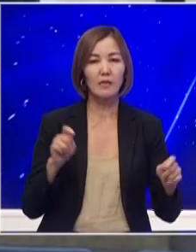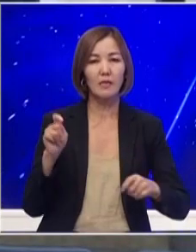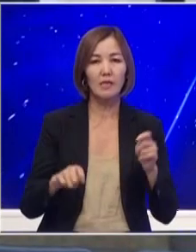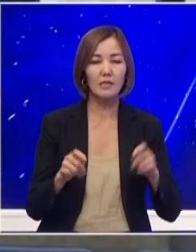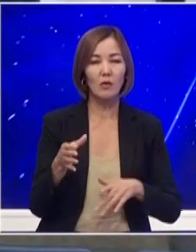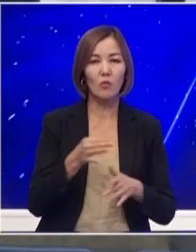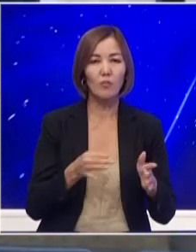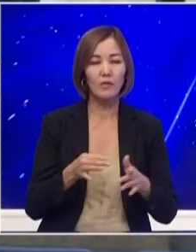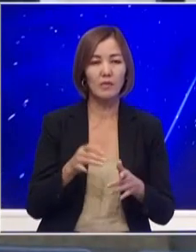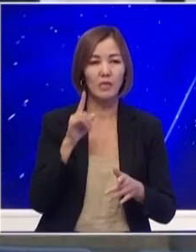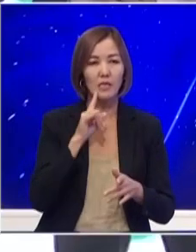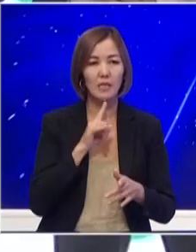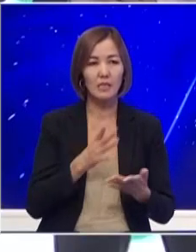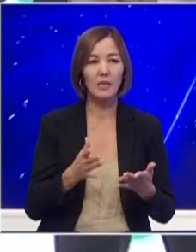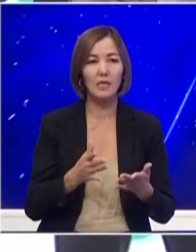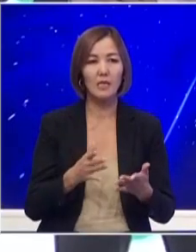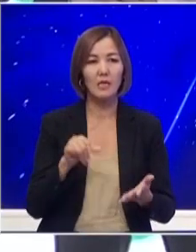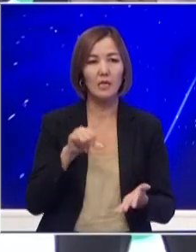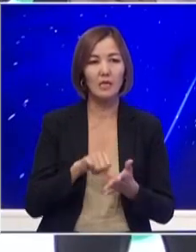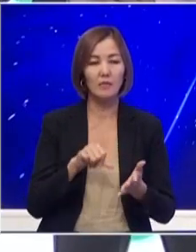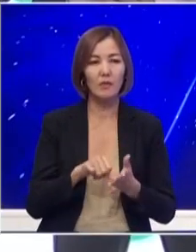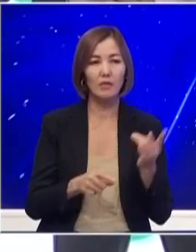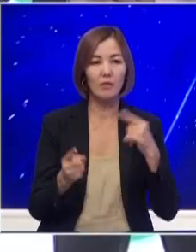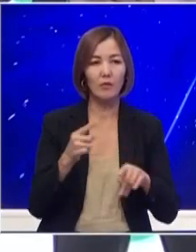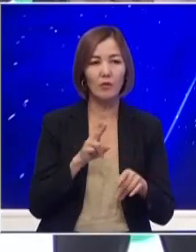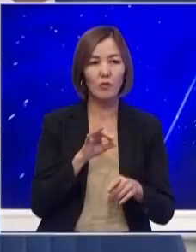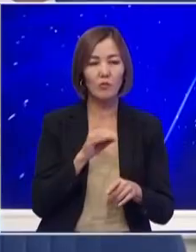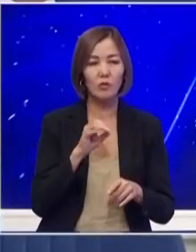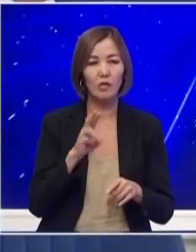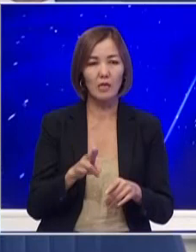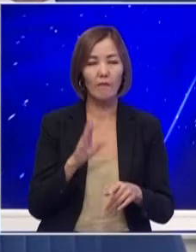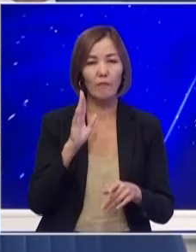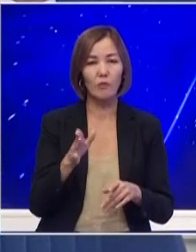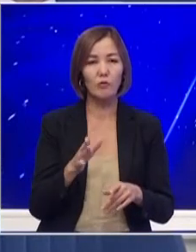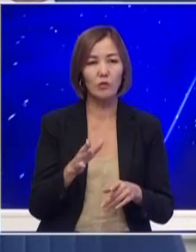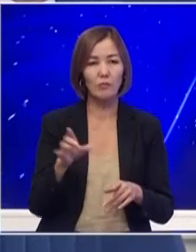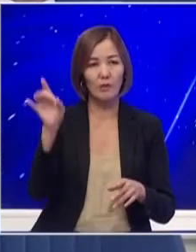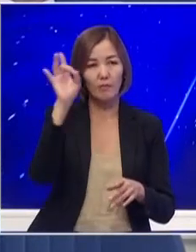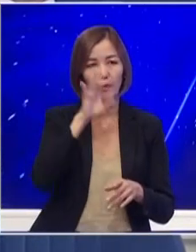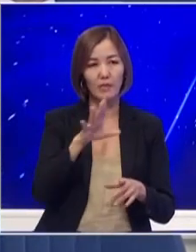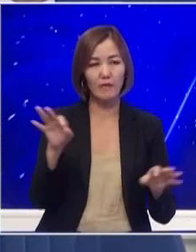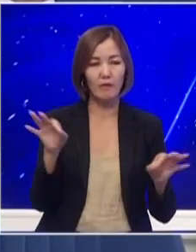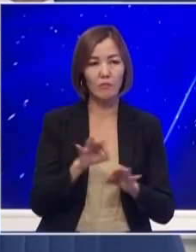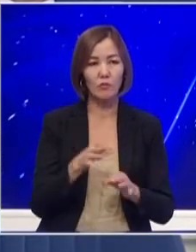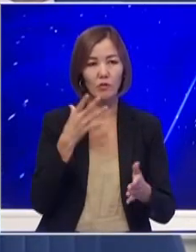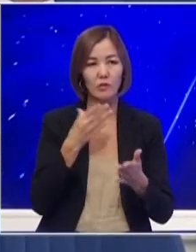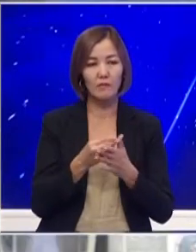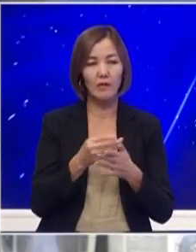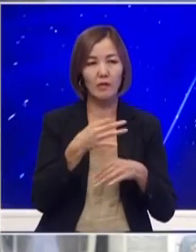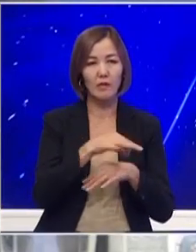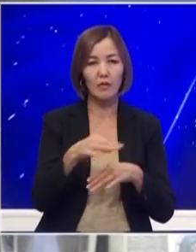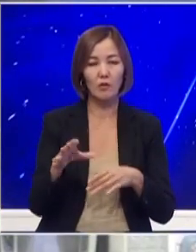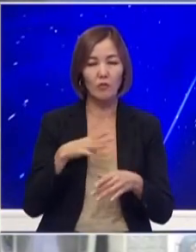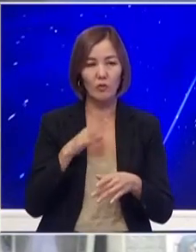разных областей страны. Они будут исполнять произведения Кожике Назарула, а в будущем прославлять его музыку в своих регионах. Так